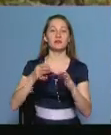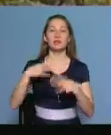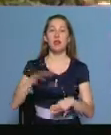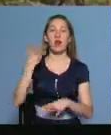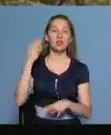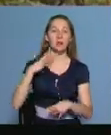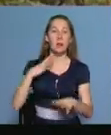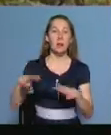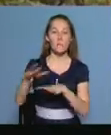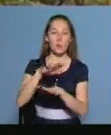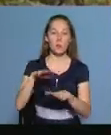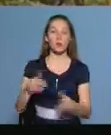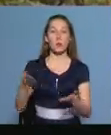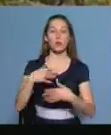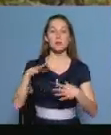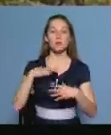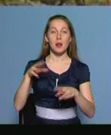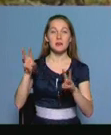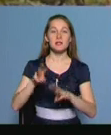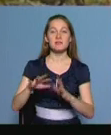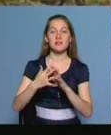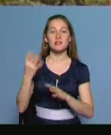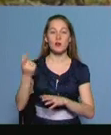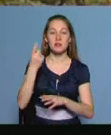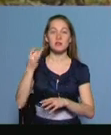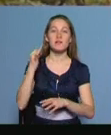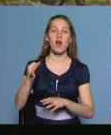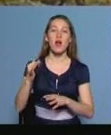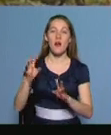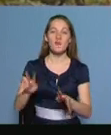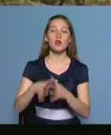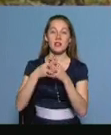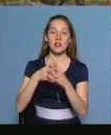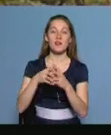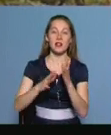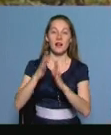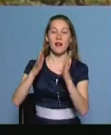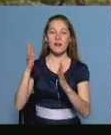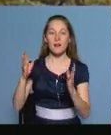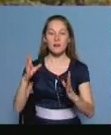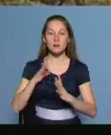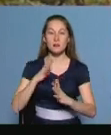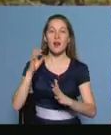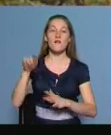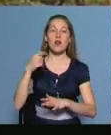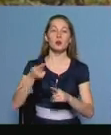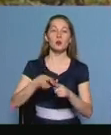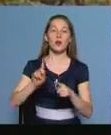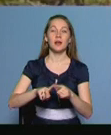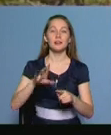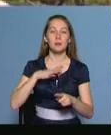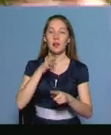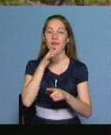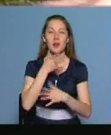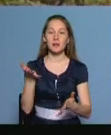У нас было Министерство лесного хозяйства, был лесовосстановительный отдел, и вот это все делали. Войной этим было некогда заниматься, в